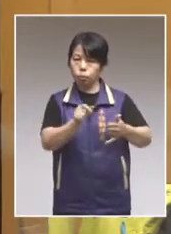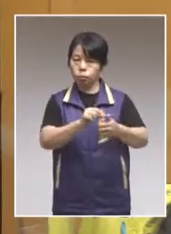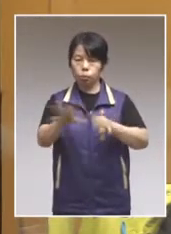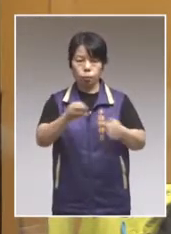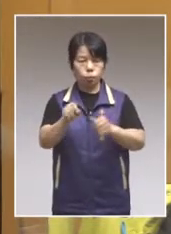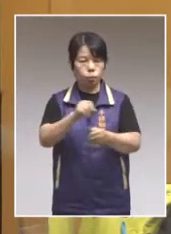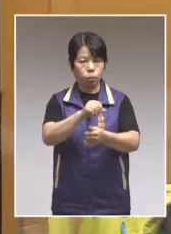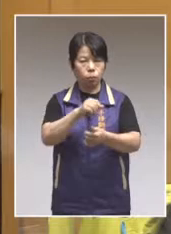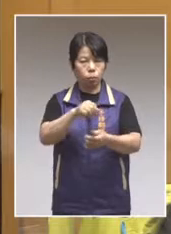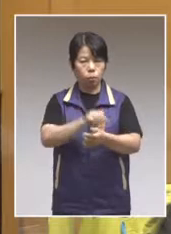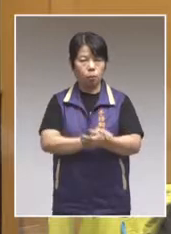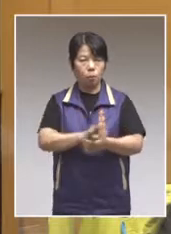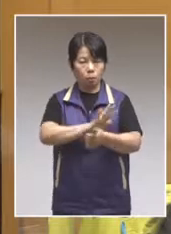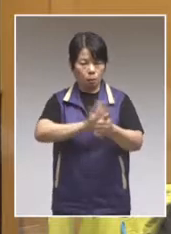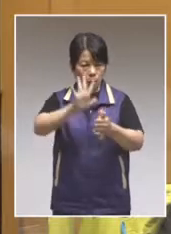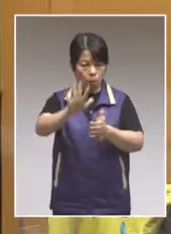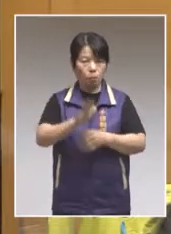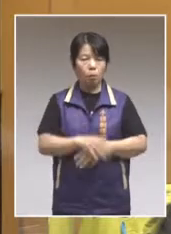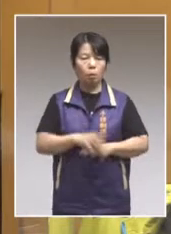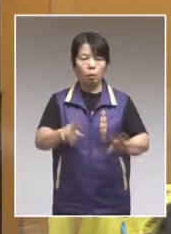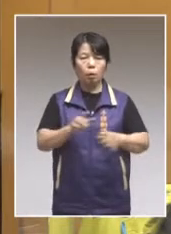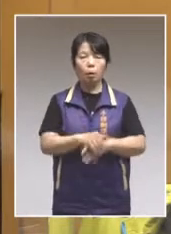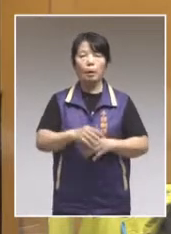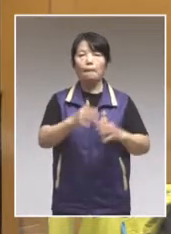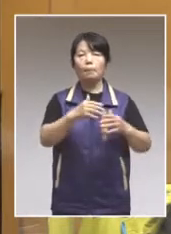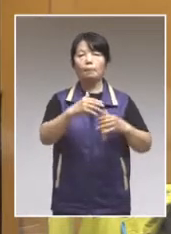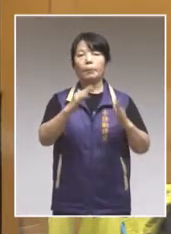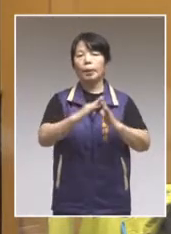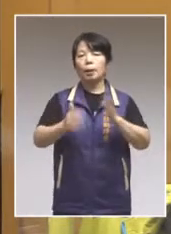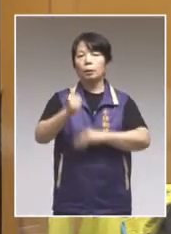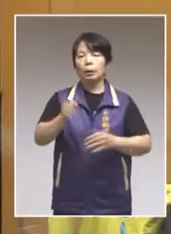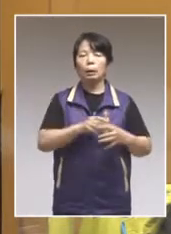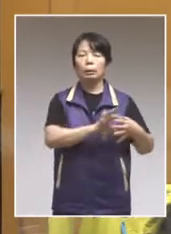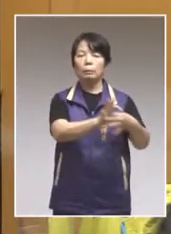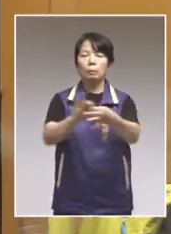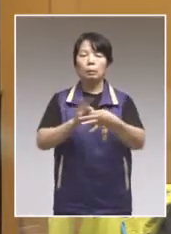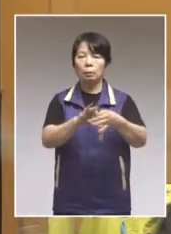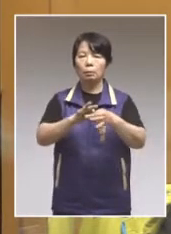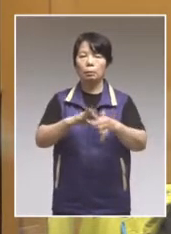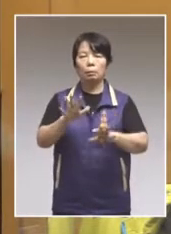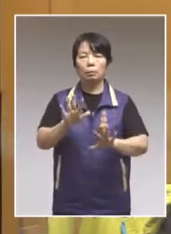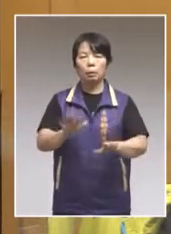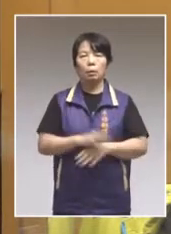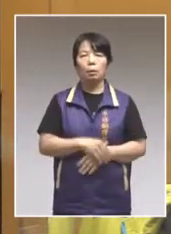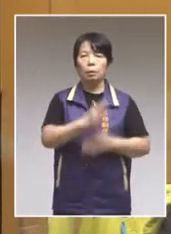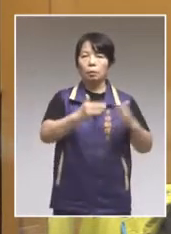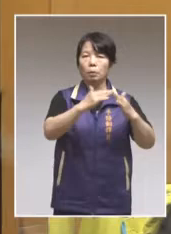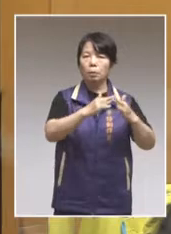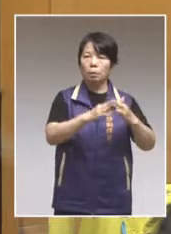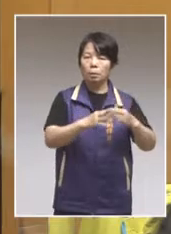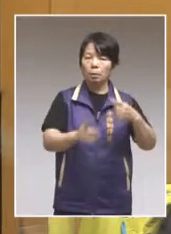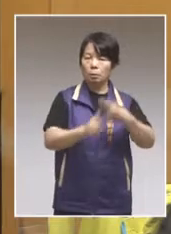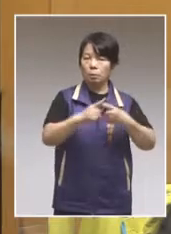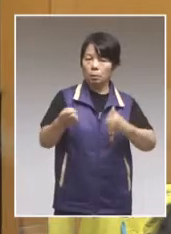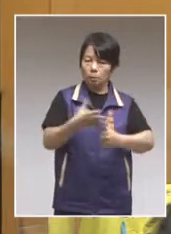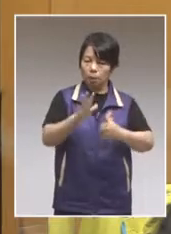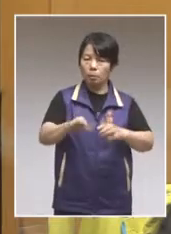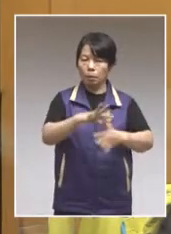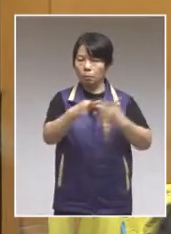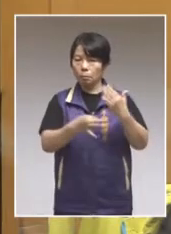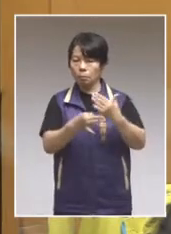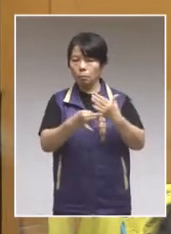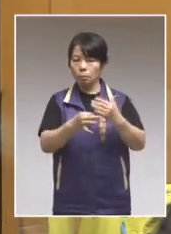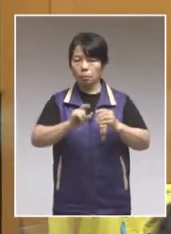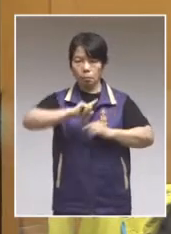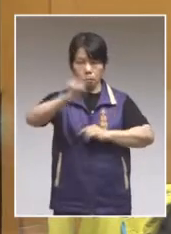长没有办法联络全班的家长，请问这种状况应该由家长来通知吗？请问校园确诊的通报的 SOP 是什